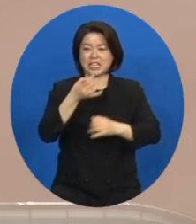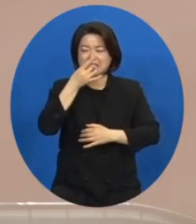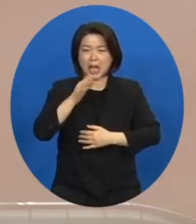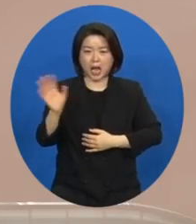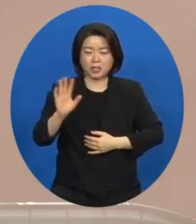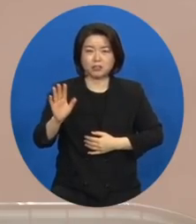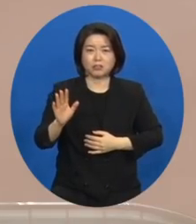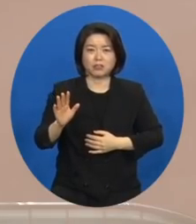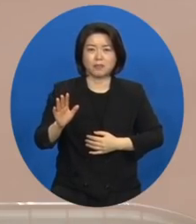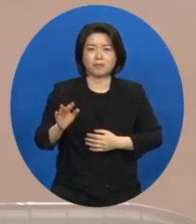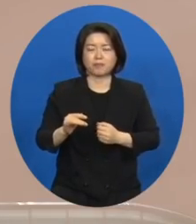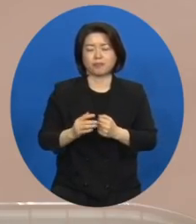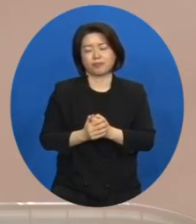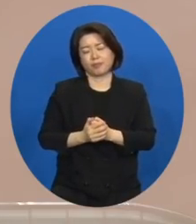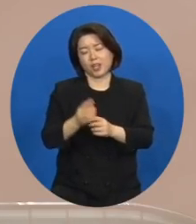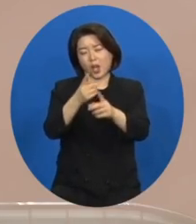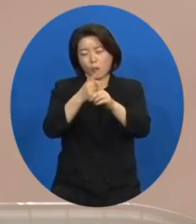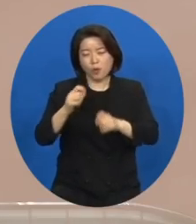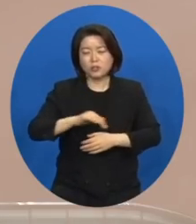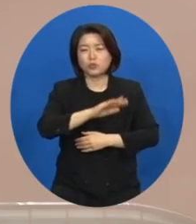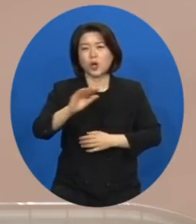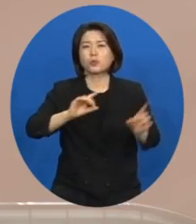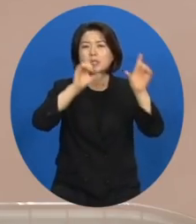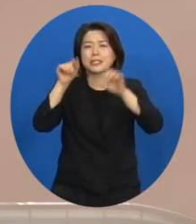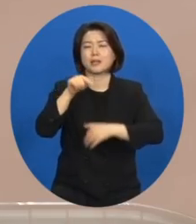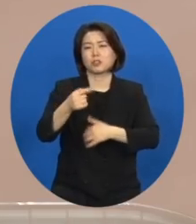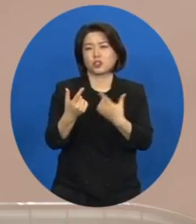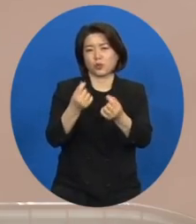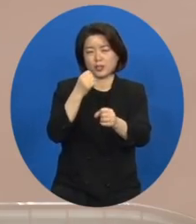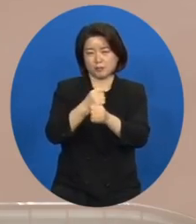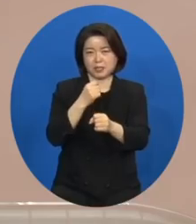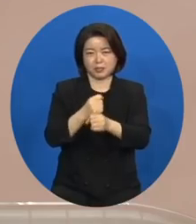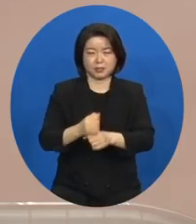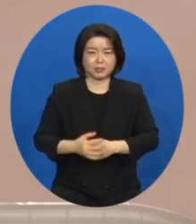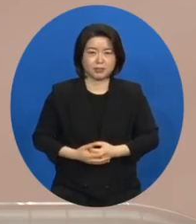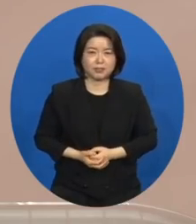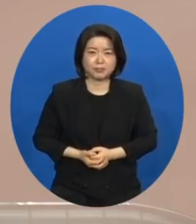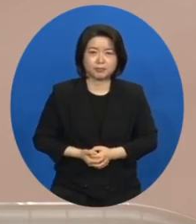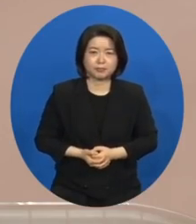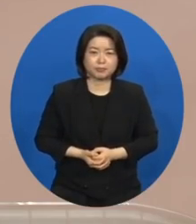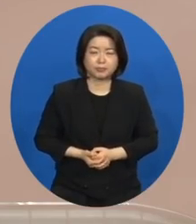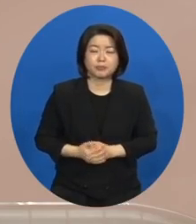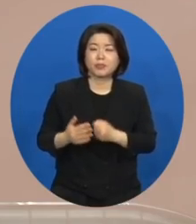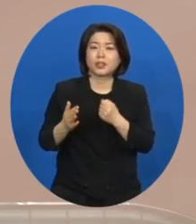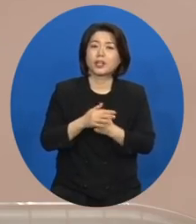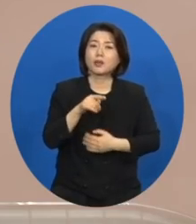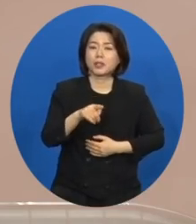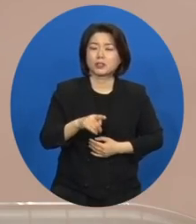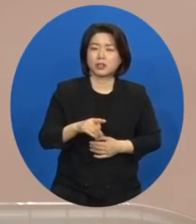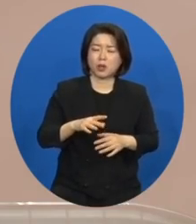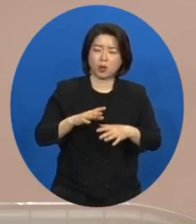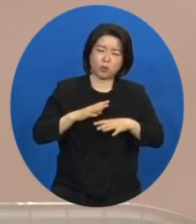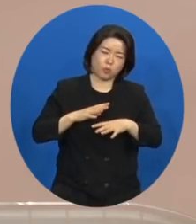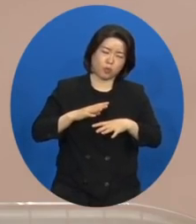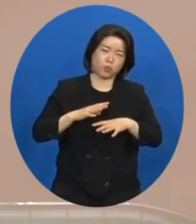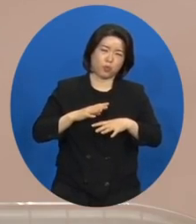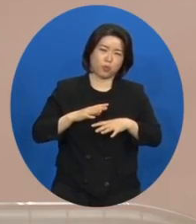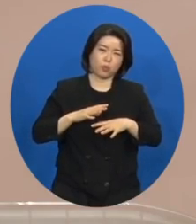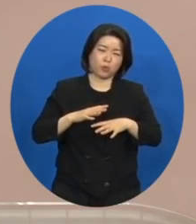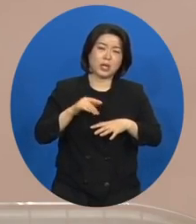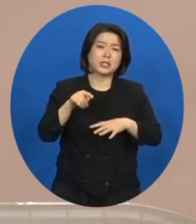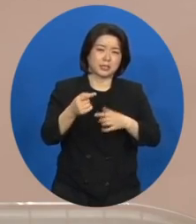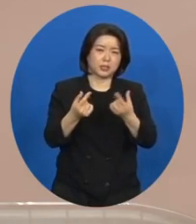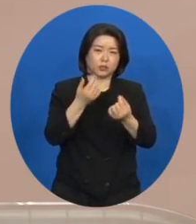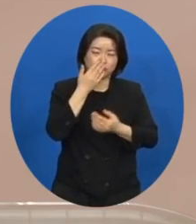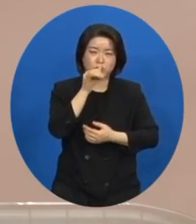만들었구나 원수가 우리 사는 그렇게 만든다는 겁니다 그래서 그것이 두려워서 그렇다는